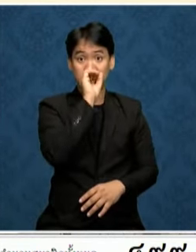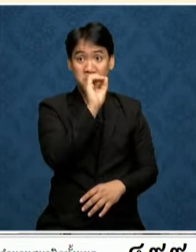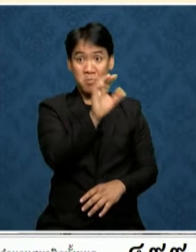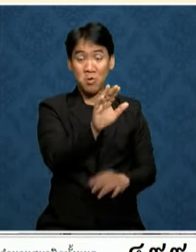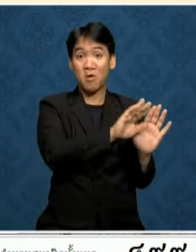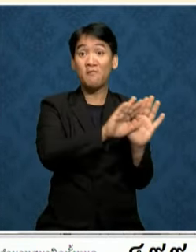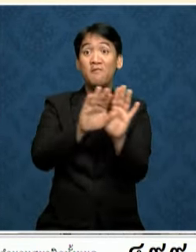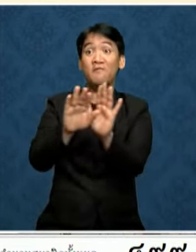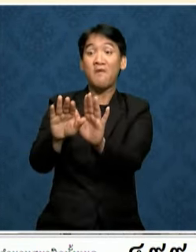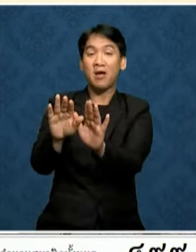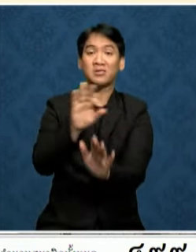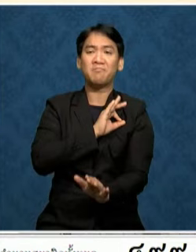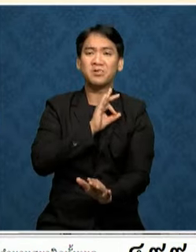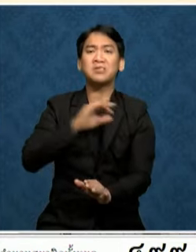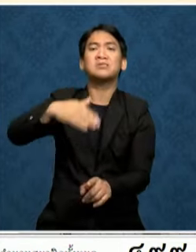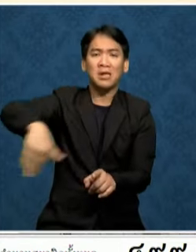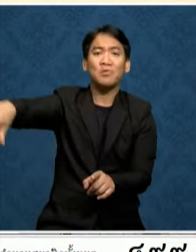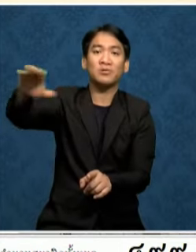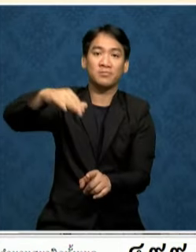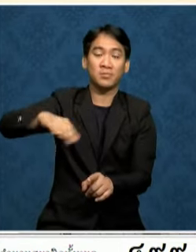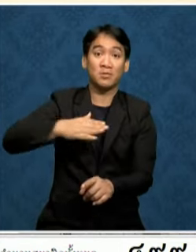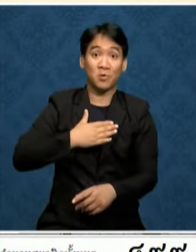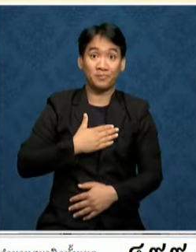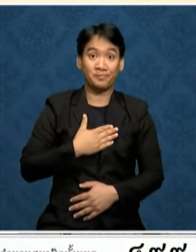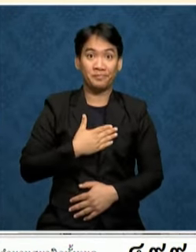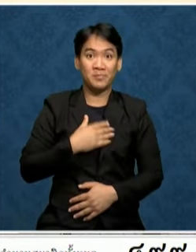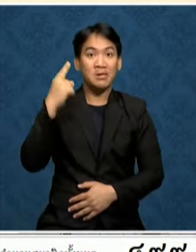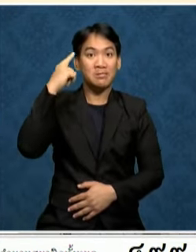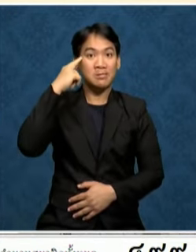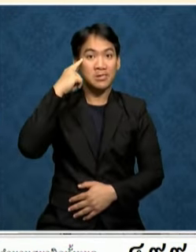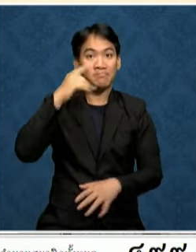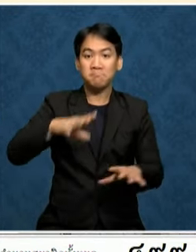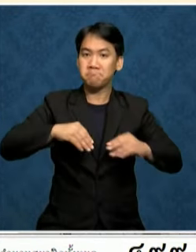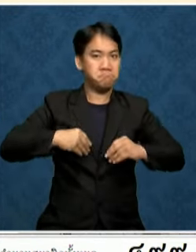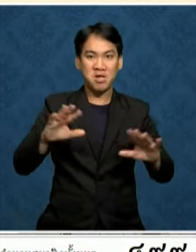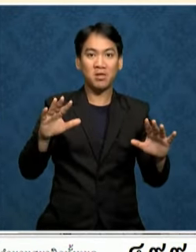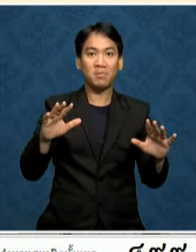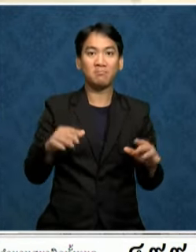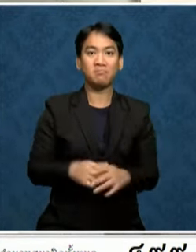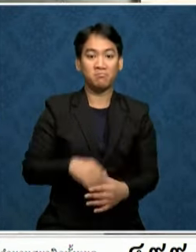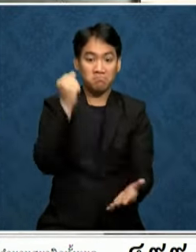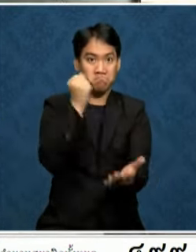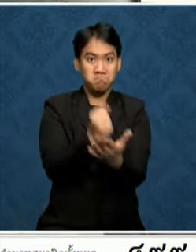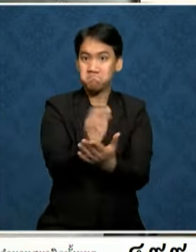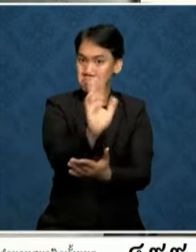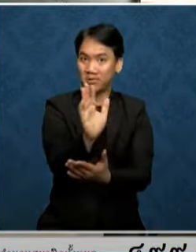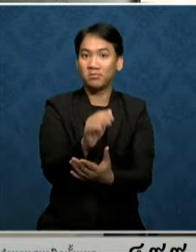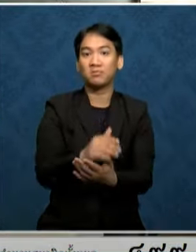ยังเพื่อนสมาชิกผู้ทรงเกียรติว่ากระผมไม่สนับสนุนให้ผ่านไปครับขอบคุณ